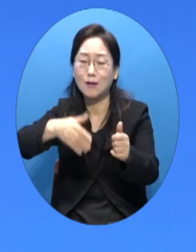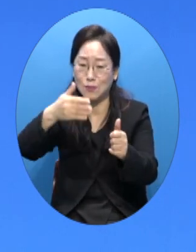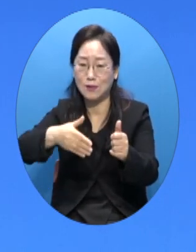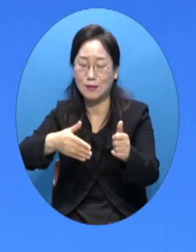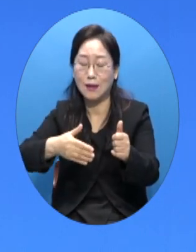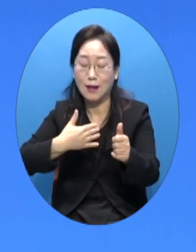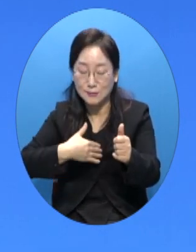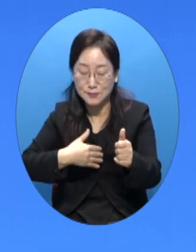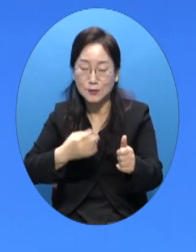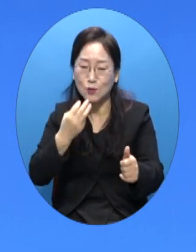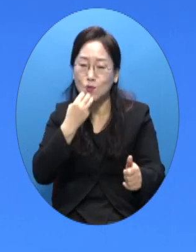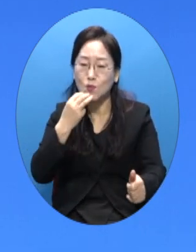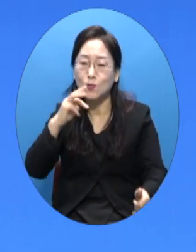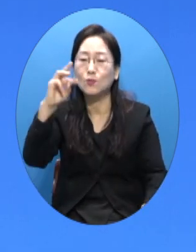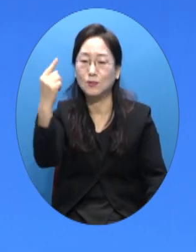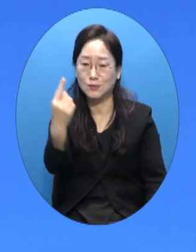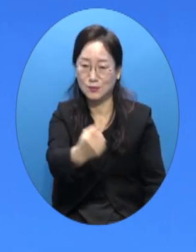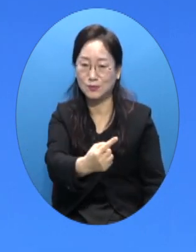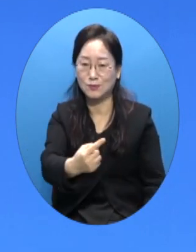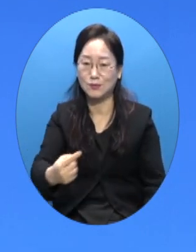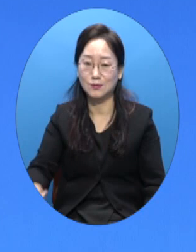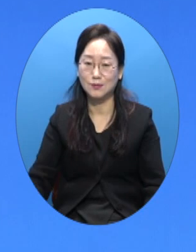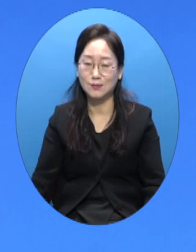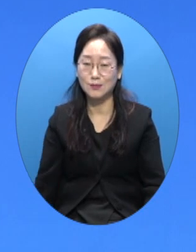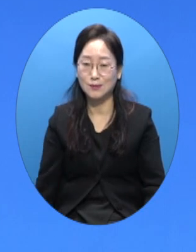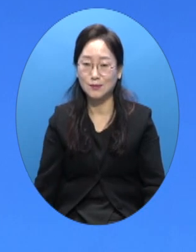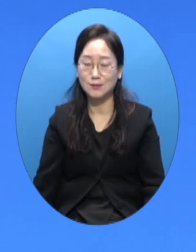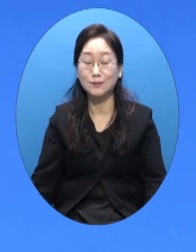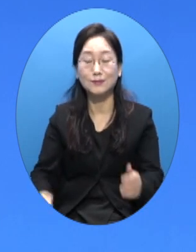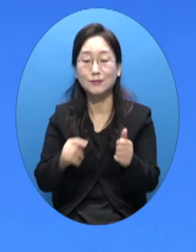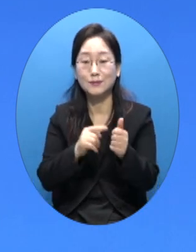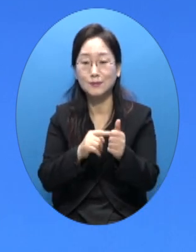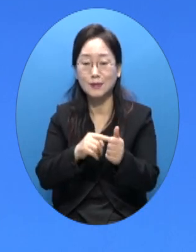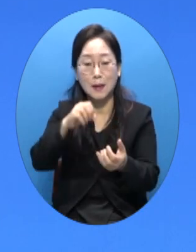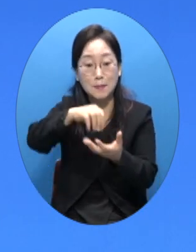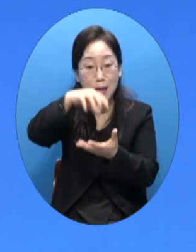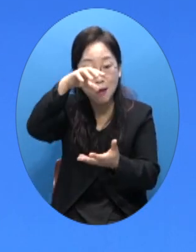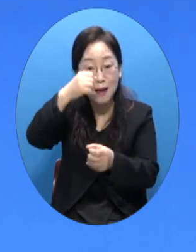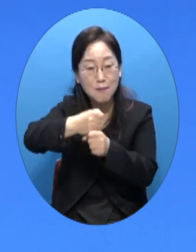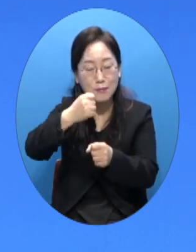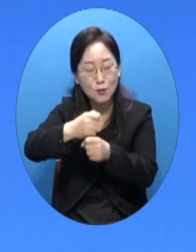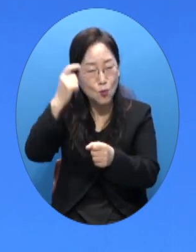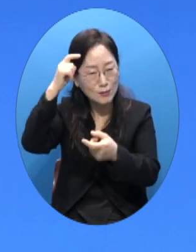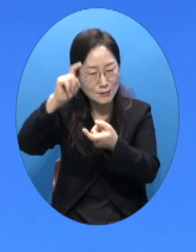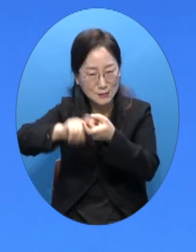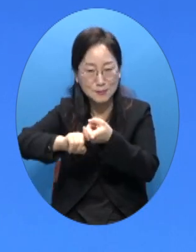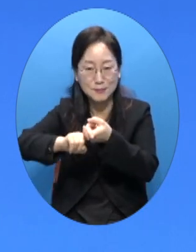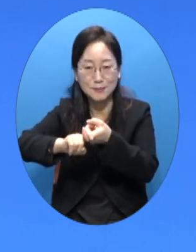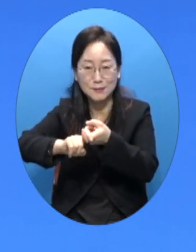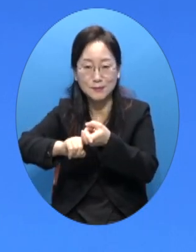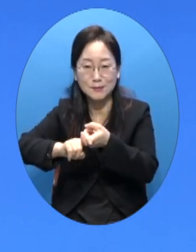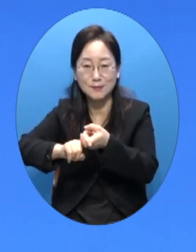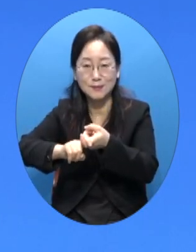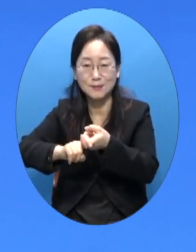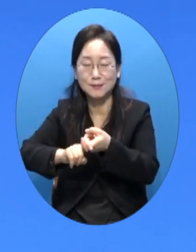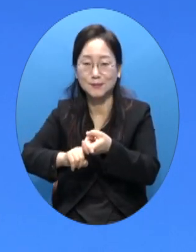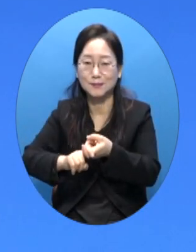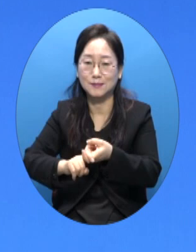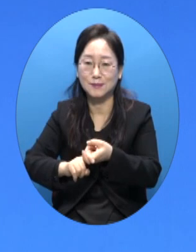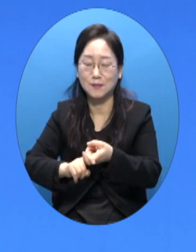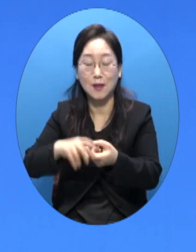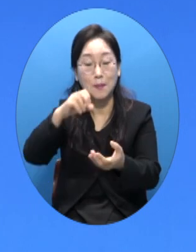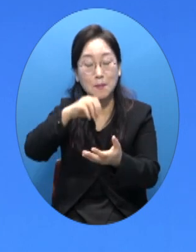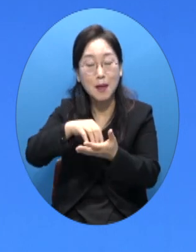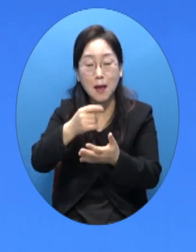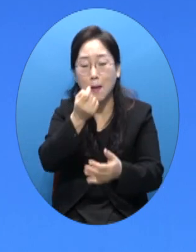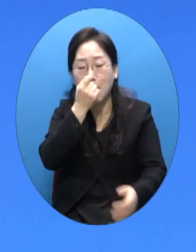서울에 와서 이제 본인이 빵을 맞는데 관심 있어 갖고 빵 맞는